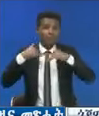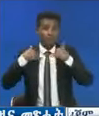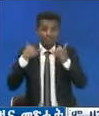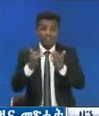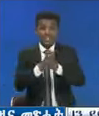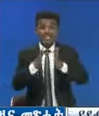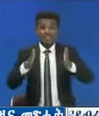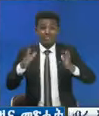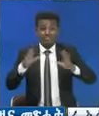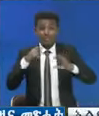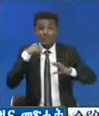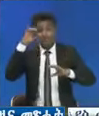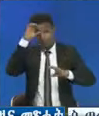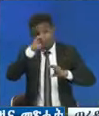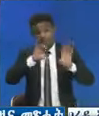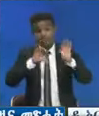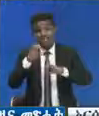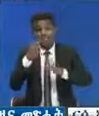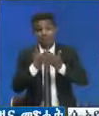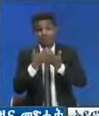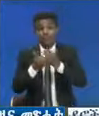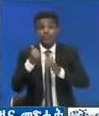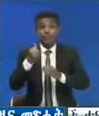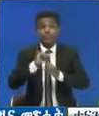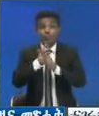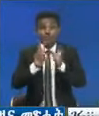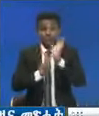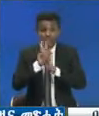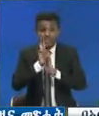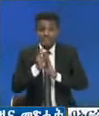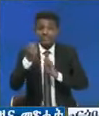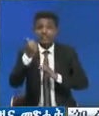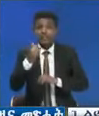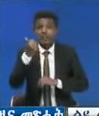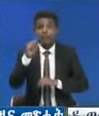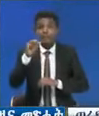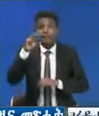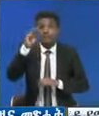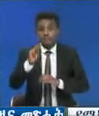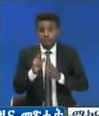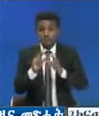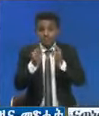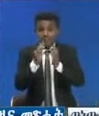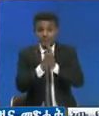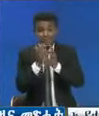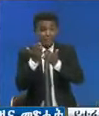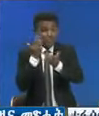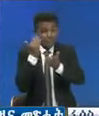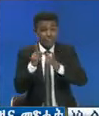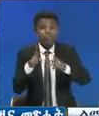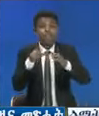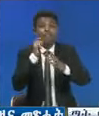ተብሎ ነው ኤክስፔክት የሚደረገው። የኮሮና ቫይረስ ወረርሽኝ ካንበጣ መንጋ ጋር ተዳምሮ የምርት ጥረት እንዳይከሰት ከዚህ በፊት የማይታረሱ የነበሩ